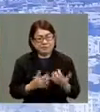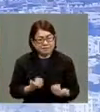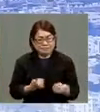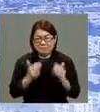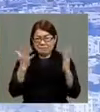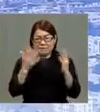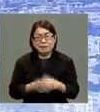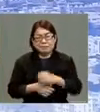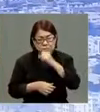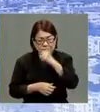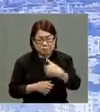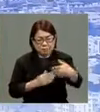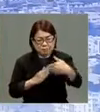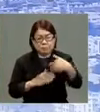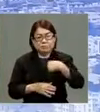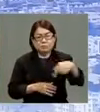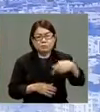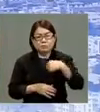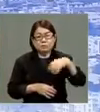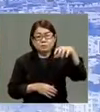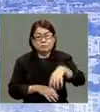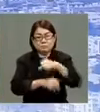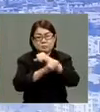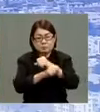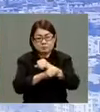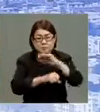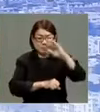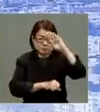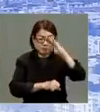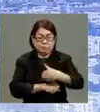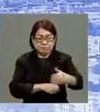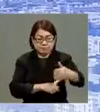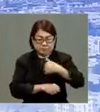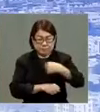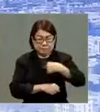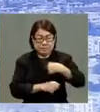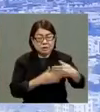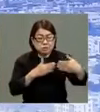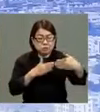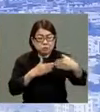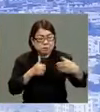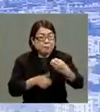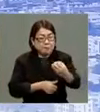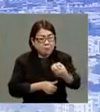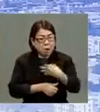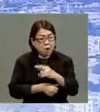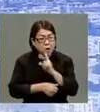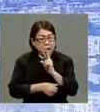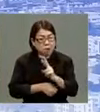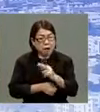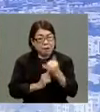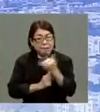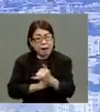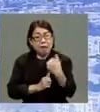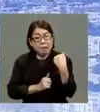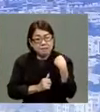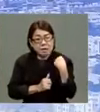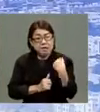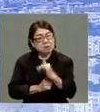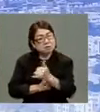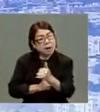จะเป็นเฉพาะท่านคนเดียวที่รับการติดต่อจากกรมควบคุมโรคว่าท่านเข้าข่ายกลุ่มเสี่ยงครับอันนี้ก็เรียนว่าถ้าเป็นผู้คนอื่น